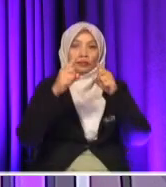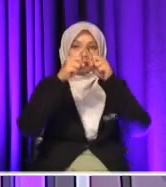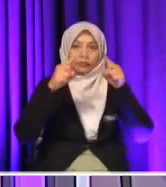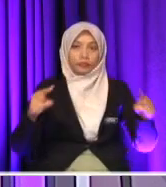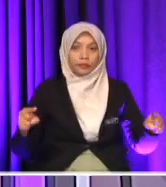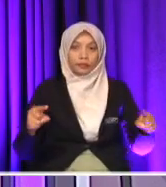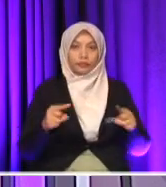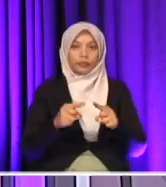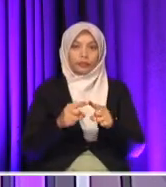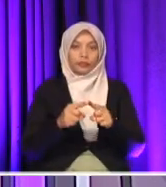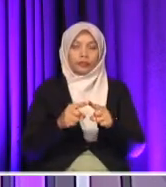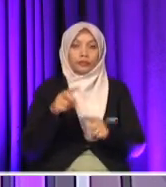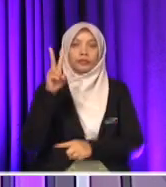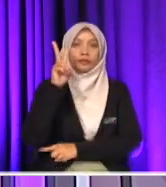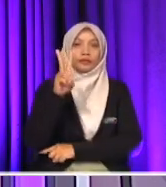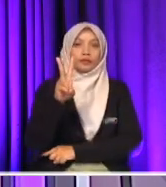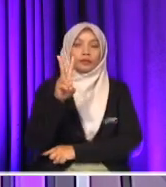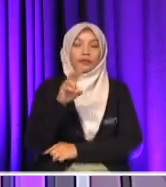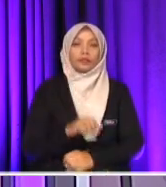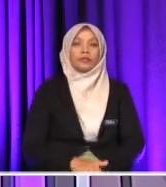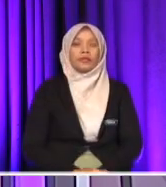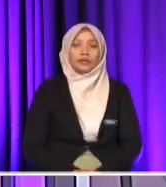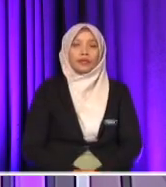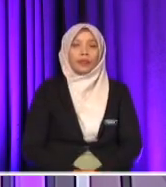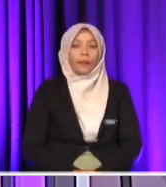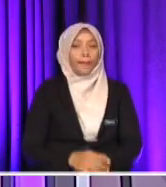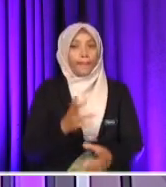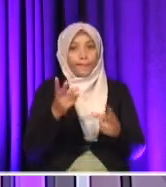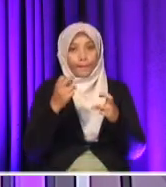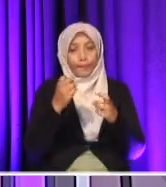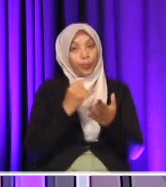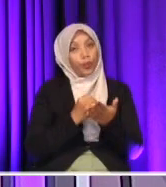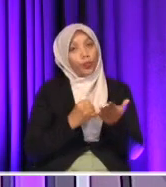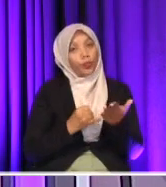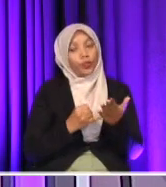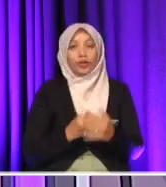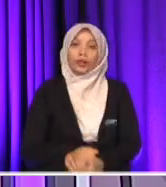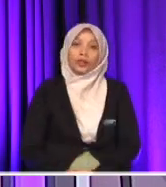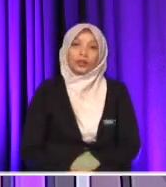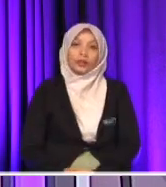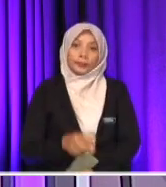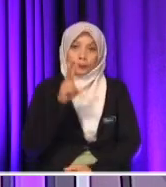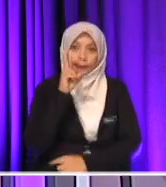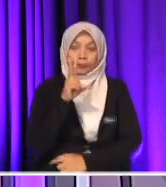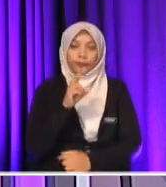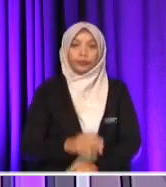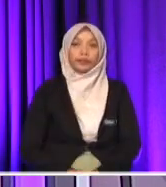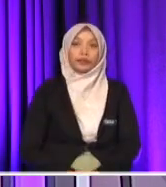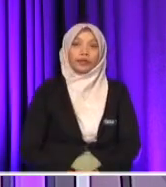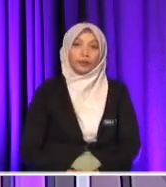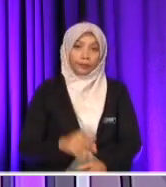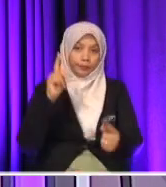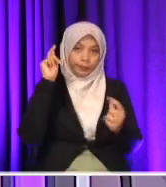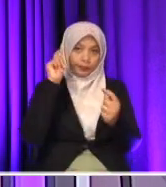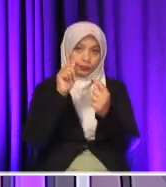galangan. Ni galangan ya, ni galangan. Kalau sekiranya kita nak lukis gambar segitiga galangan ni tadi, paksi mendata ni